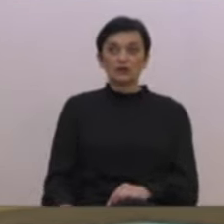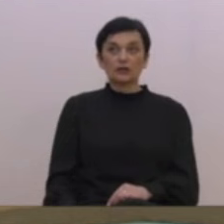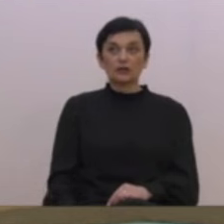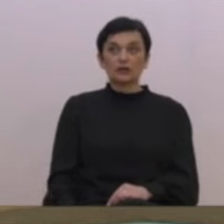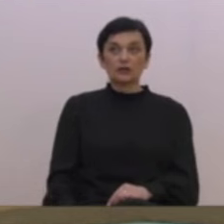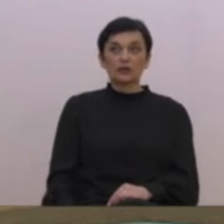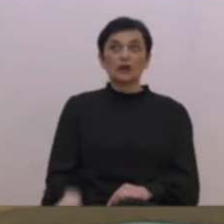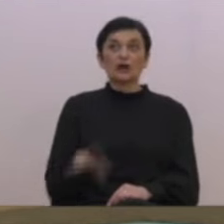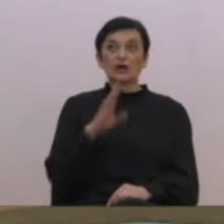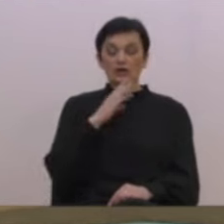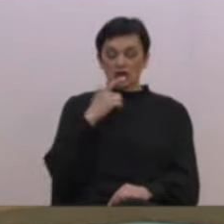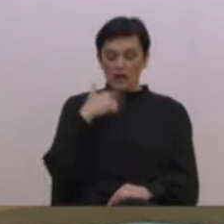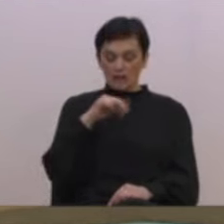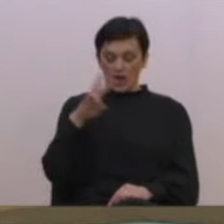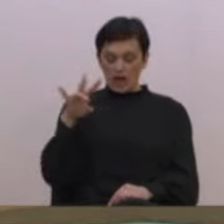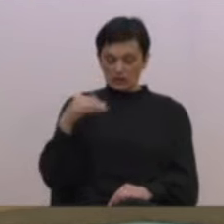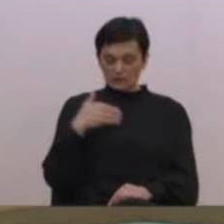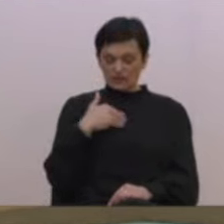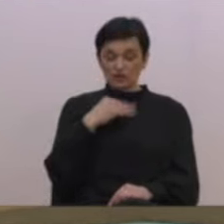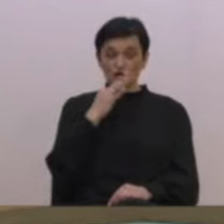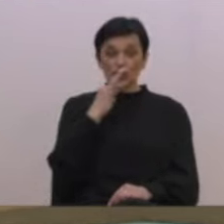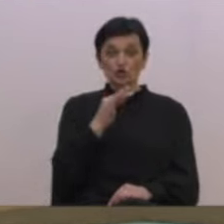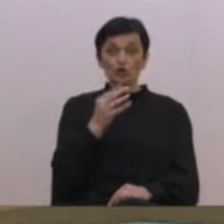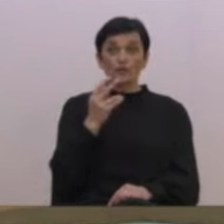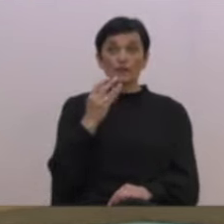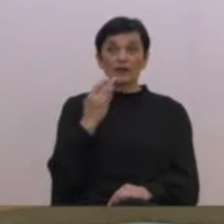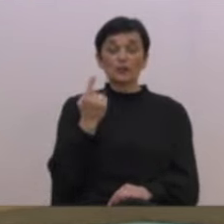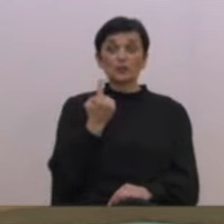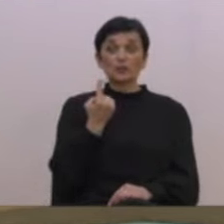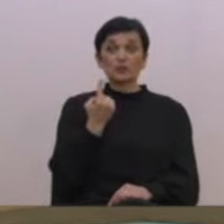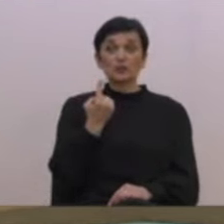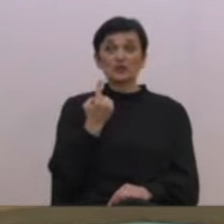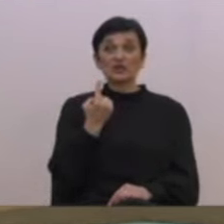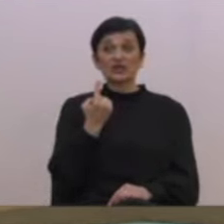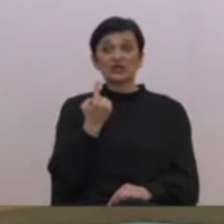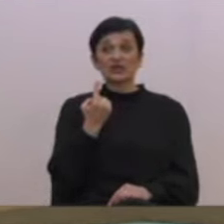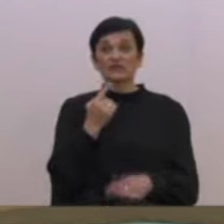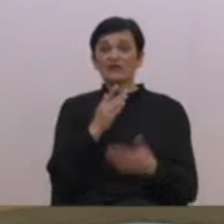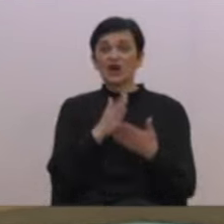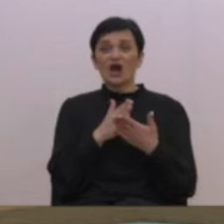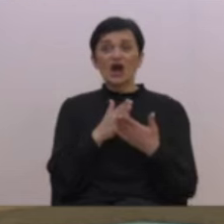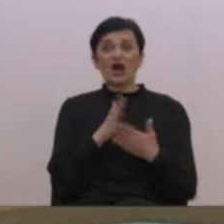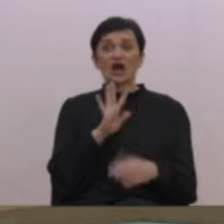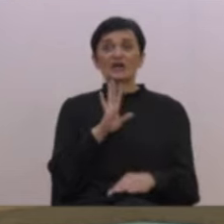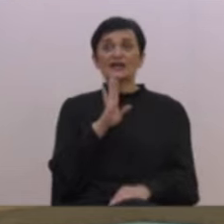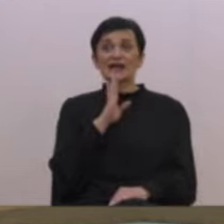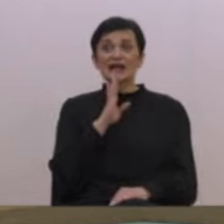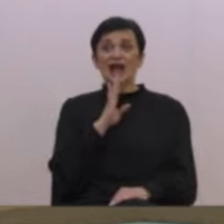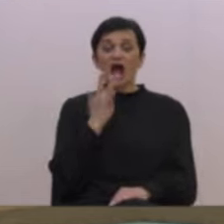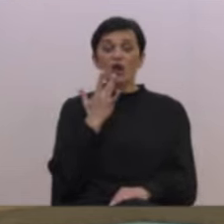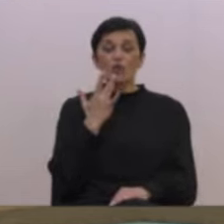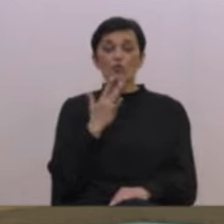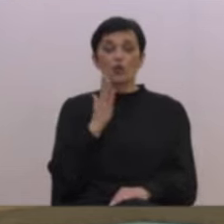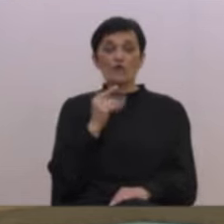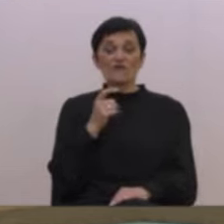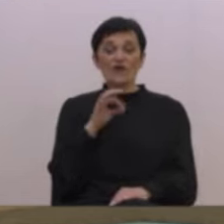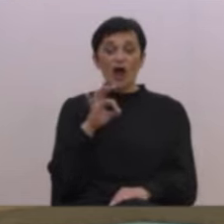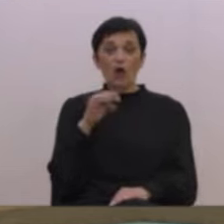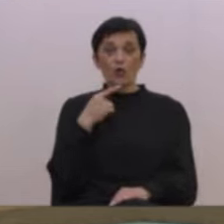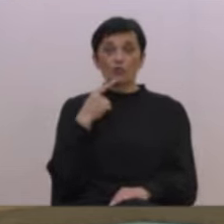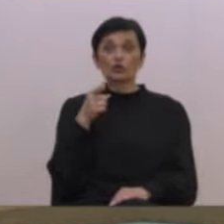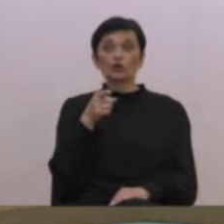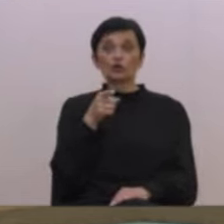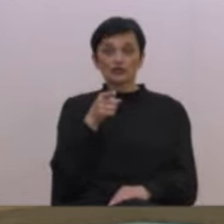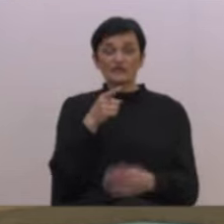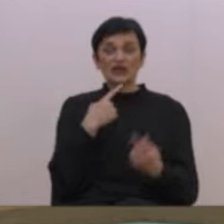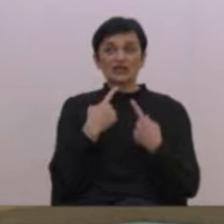ხავდა ანის უნდა მიდავუპასუხო. პირველი არ არსებობს ქალი პოლიტიკოსი, როცა ვახონ თქვა, თქვენ ილაპარაკეთ როგორც